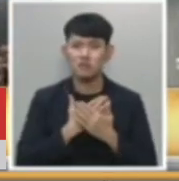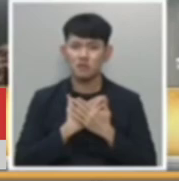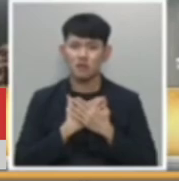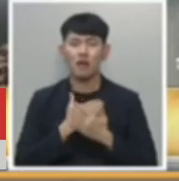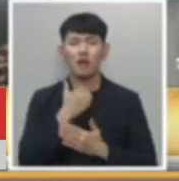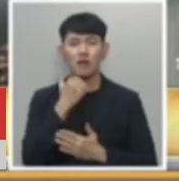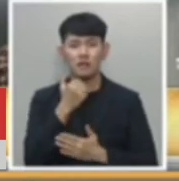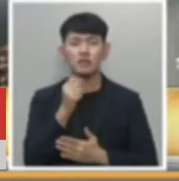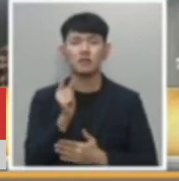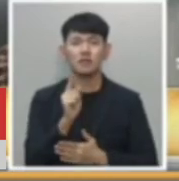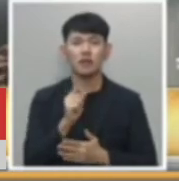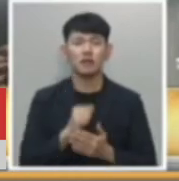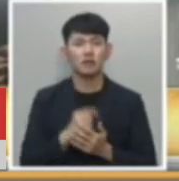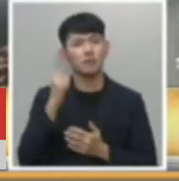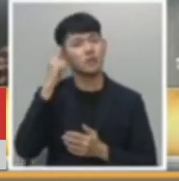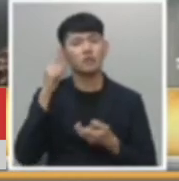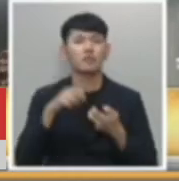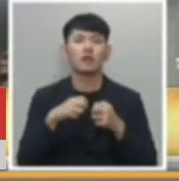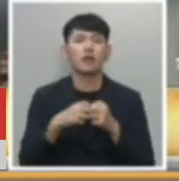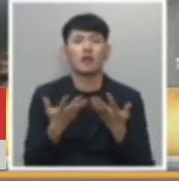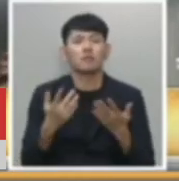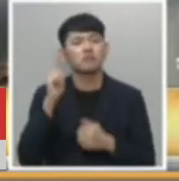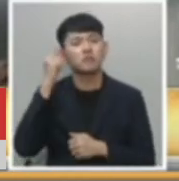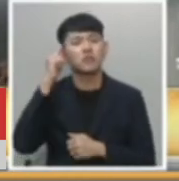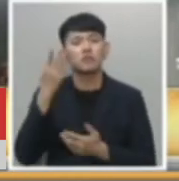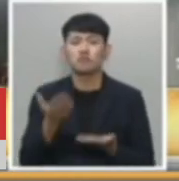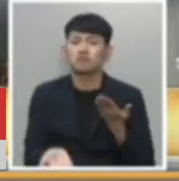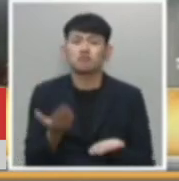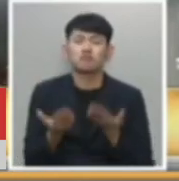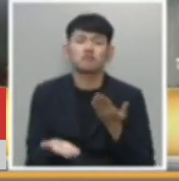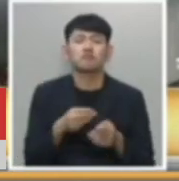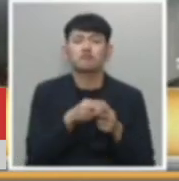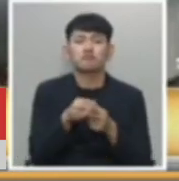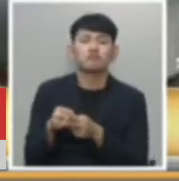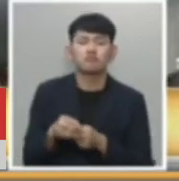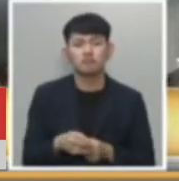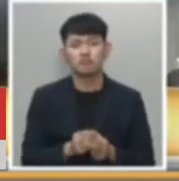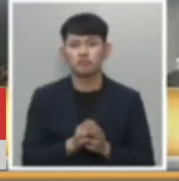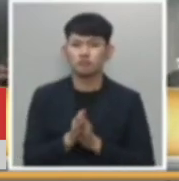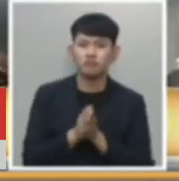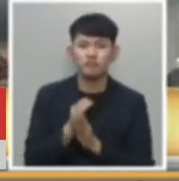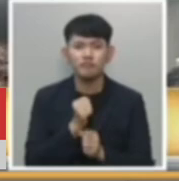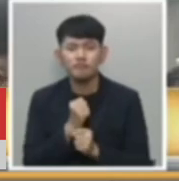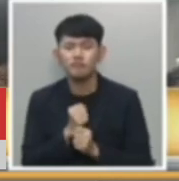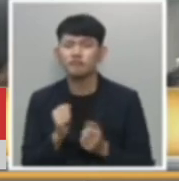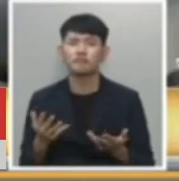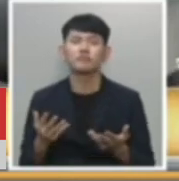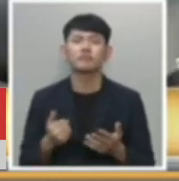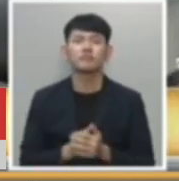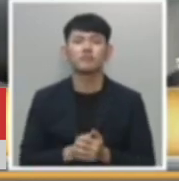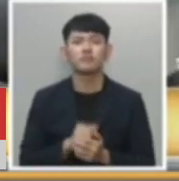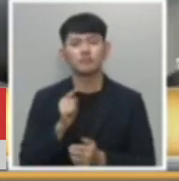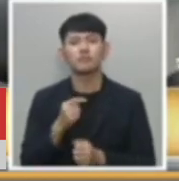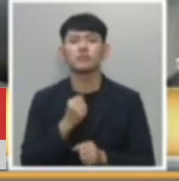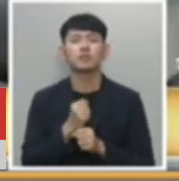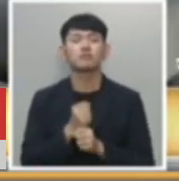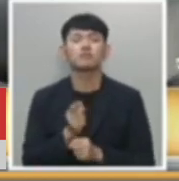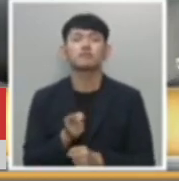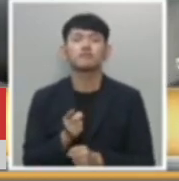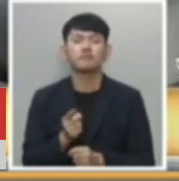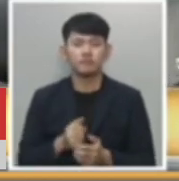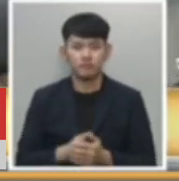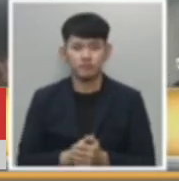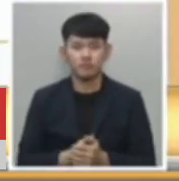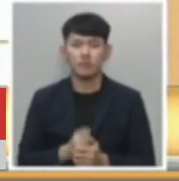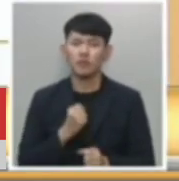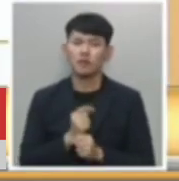ก็คือไม่รู้ร้อนรู้หนาวยังไงก็ได้ไม่มีความตื่นตัวอะเลิร์ทที่บอกก็จะอยู่อย่างนั้นนะครับไ